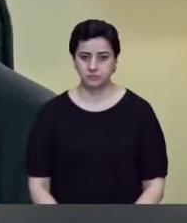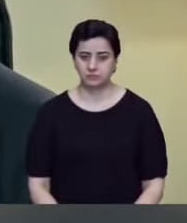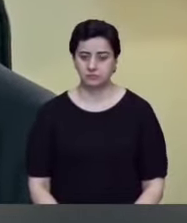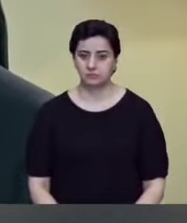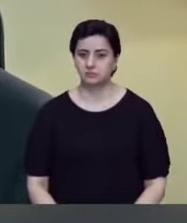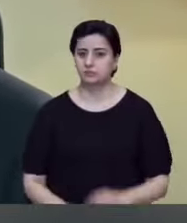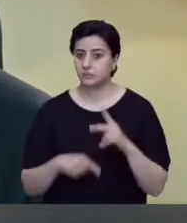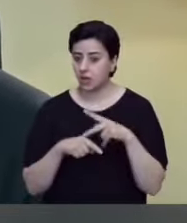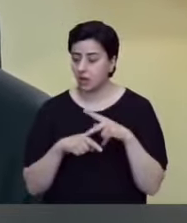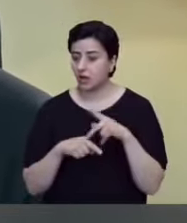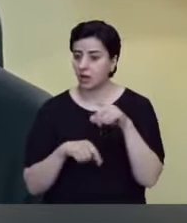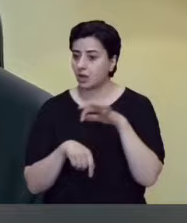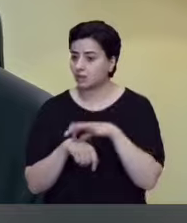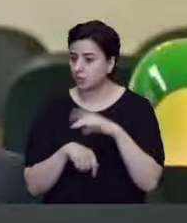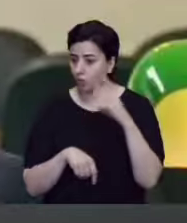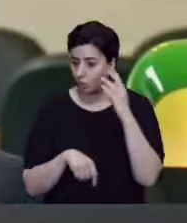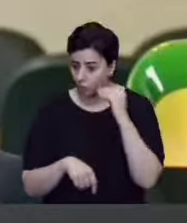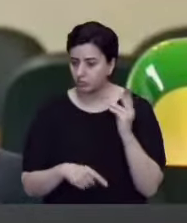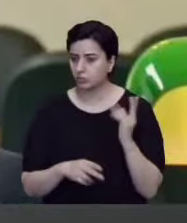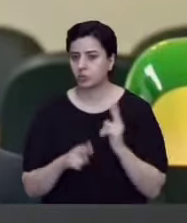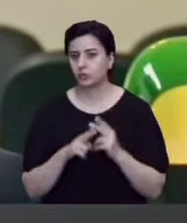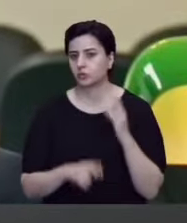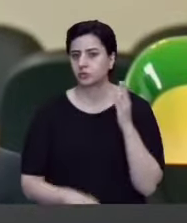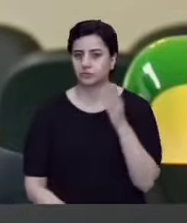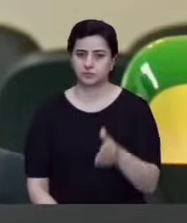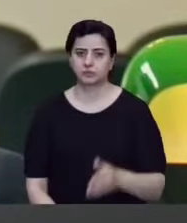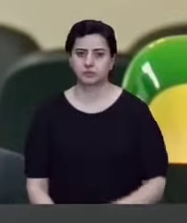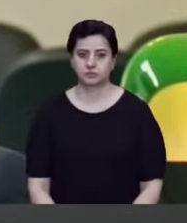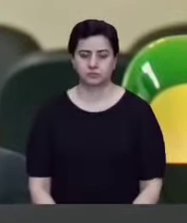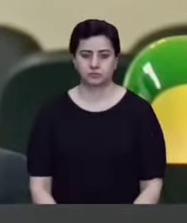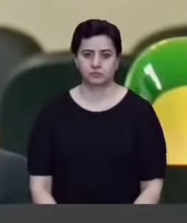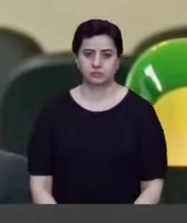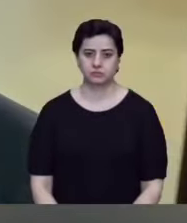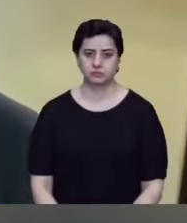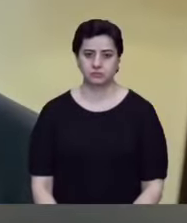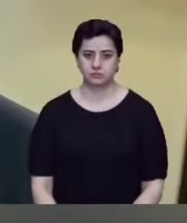Zehra hastanede olduğunu öğrenir öğrenmez yanına gitmiş.